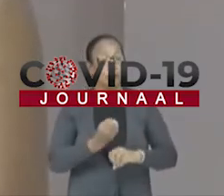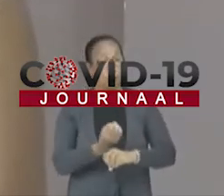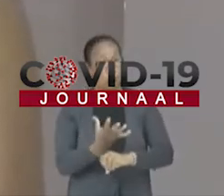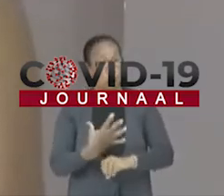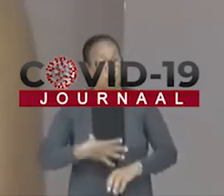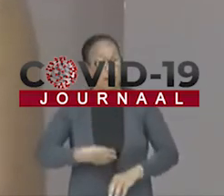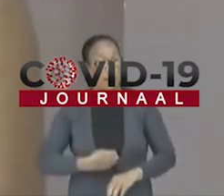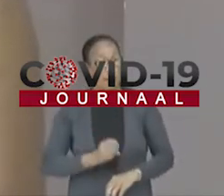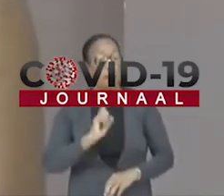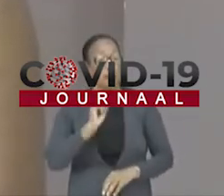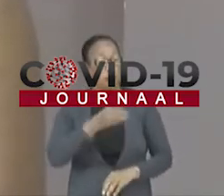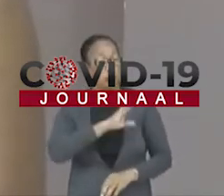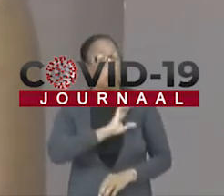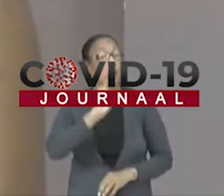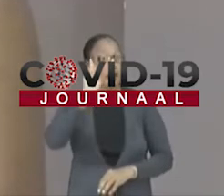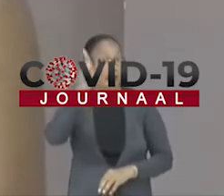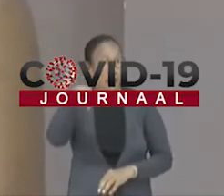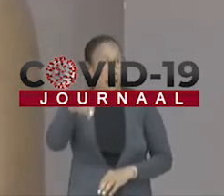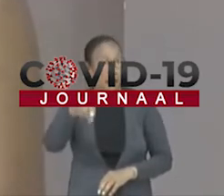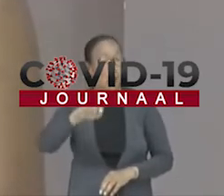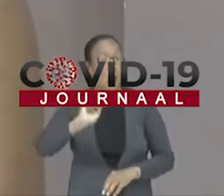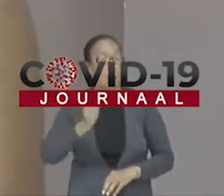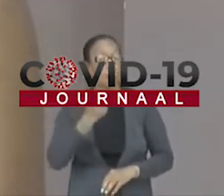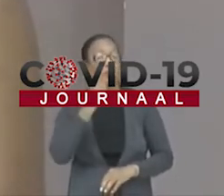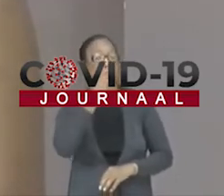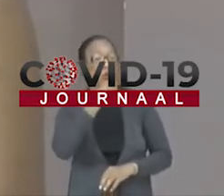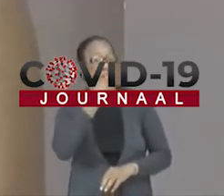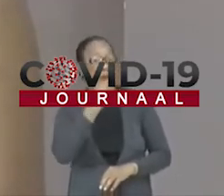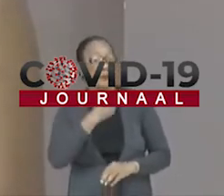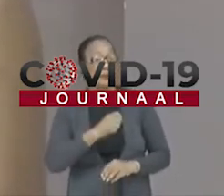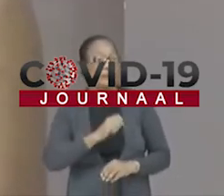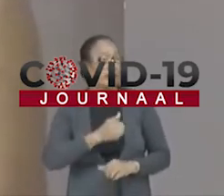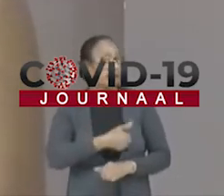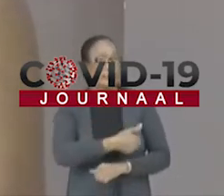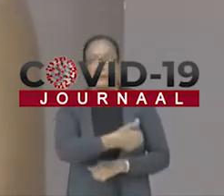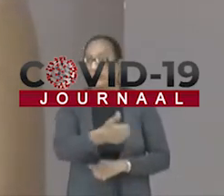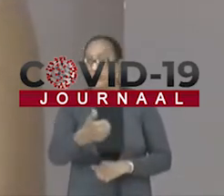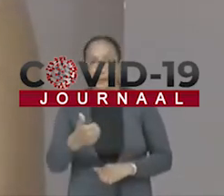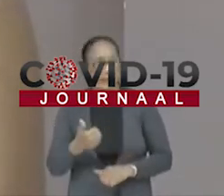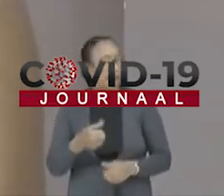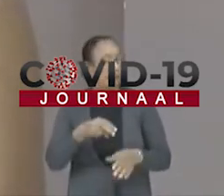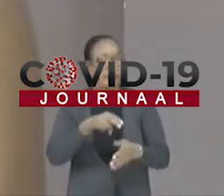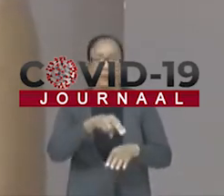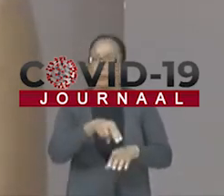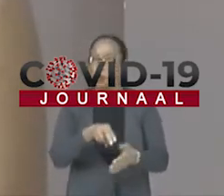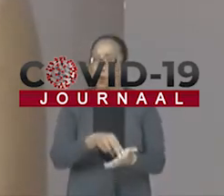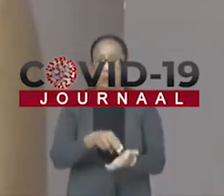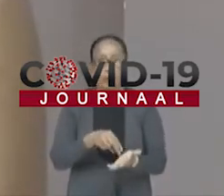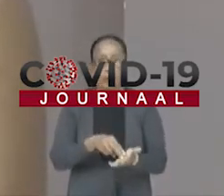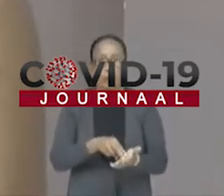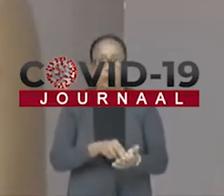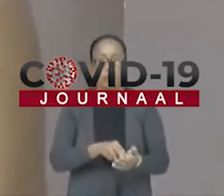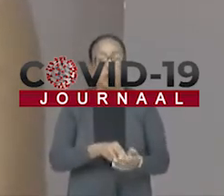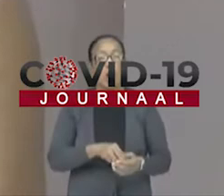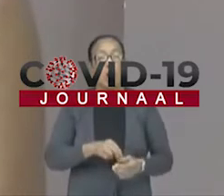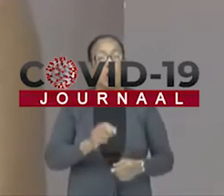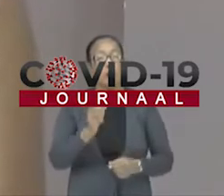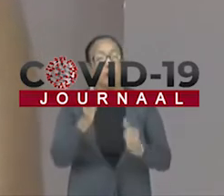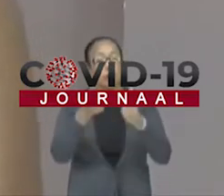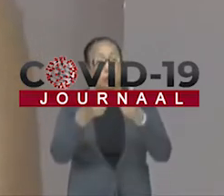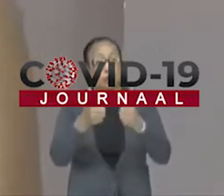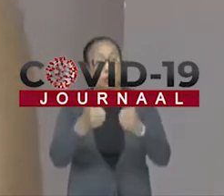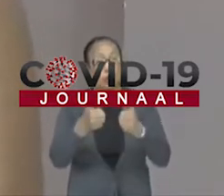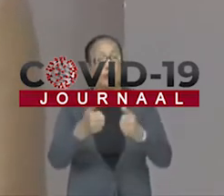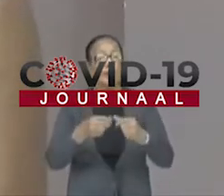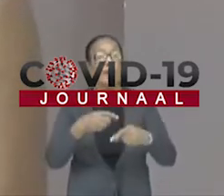ook een swabpost bezoekt. Niet iedereen gebruikt namelijk ook de sneltesten op de juiste manier, waardoor de uitslag